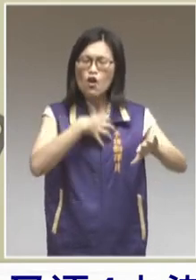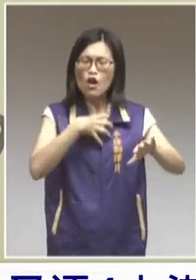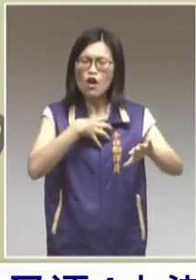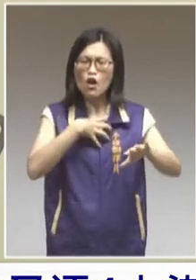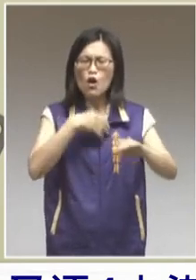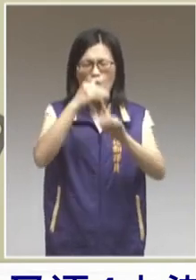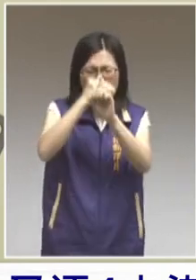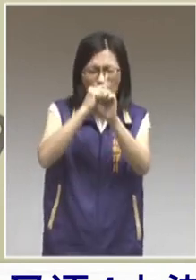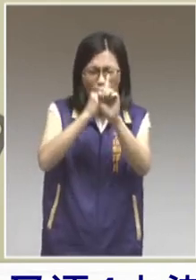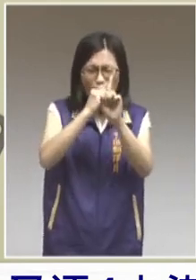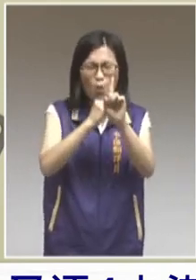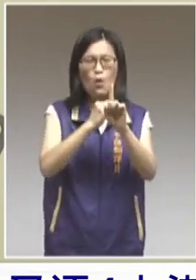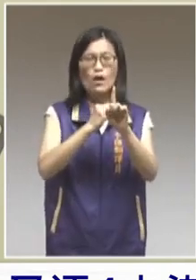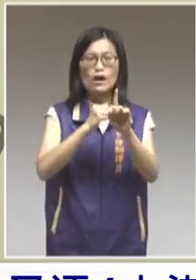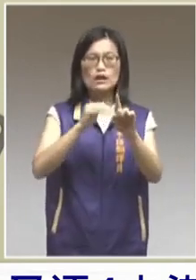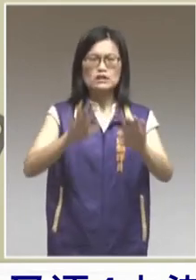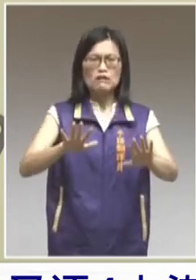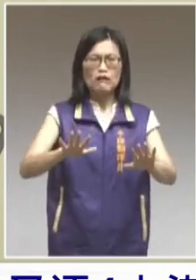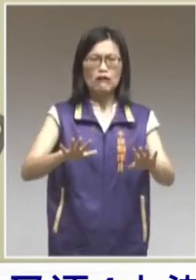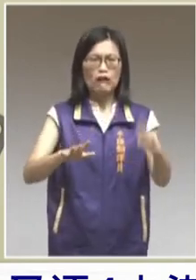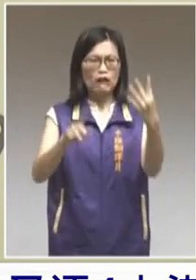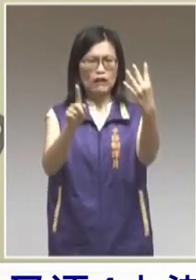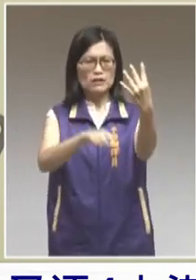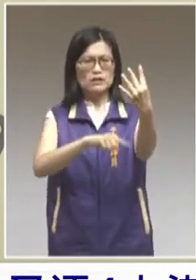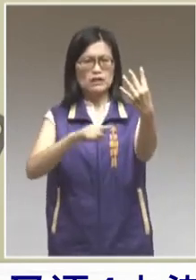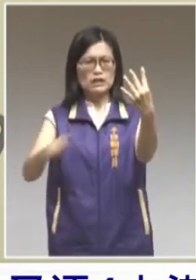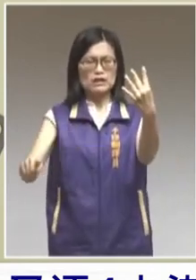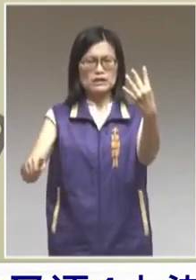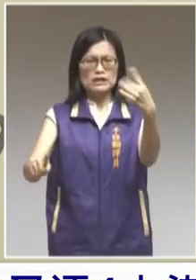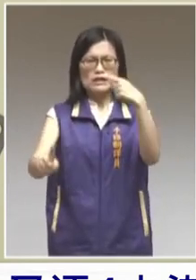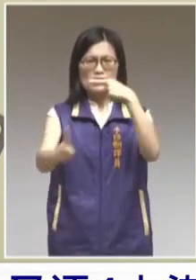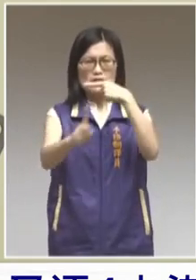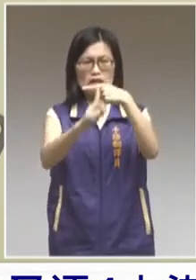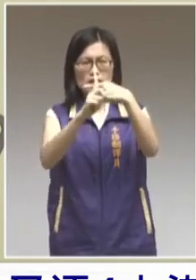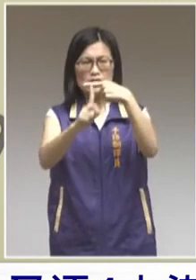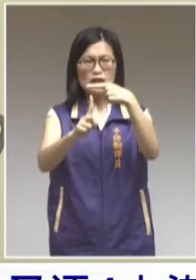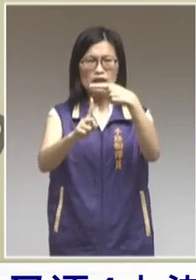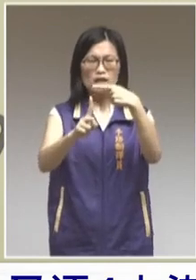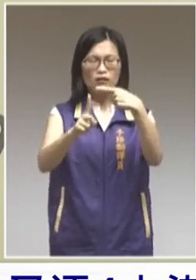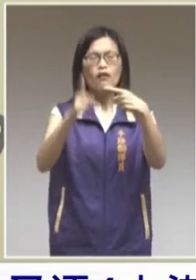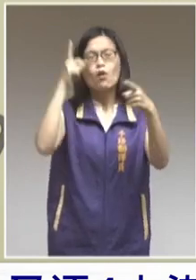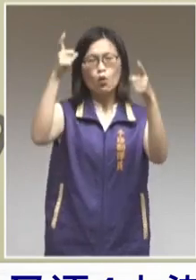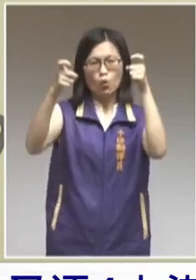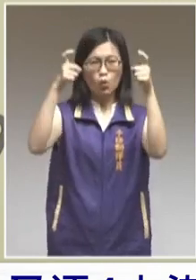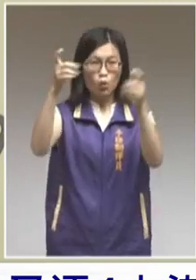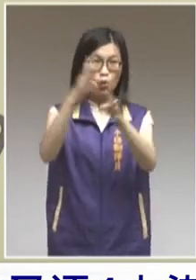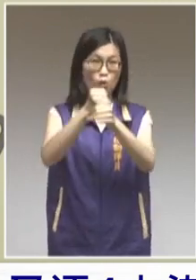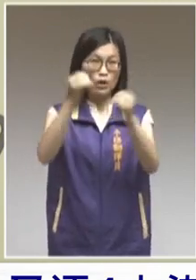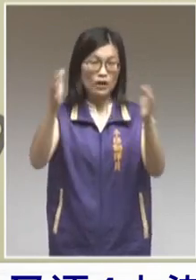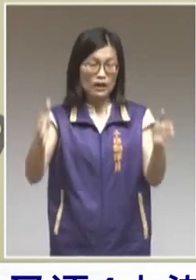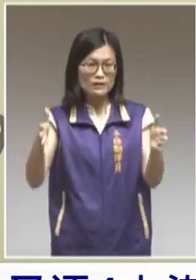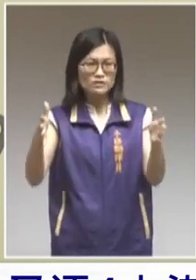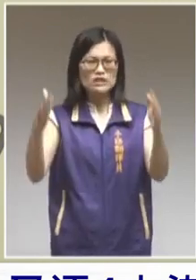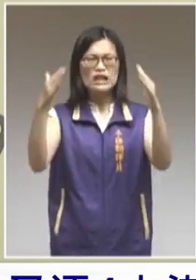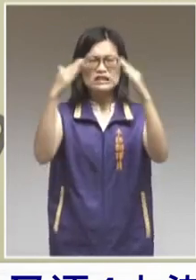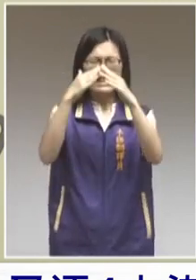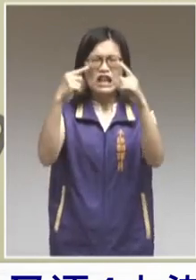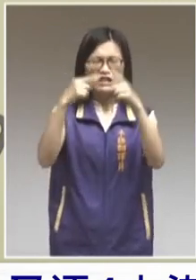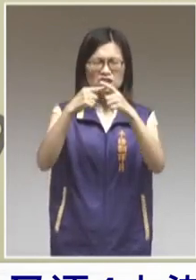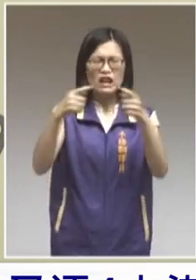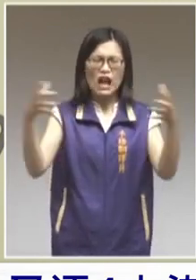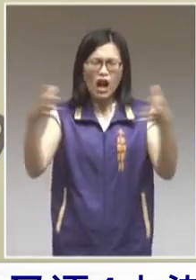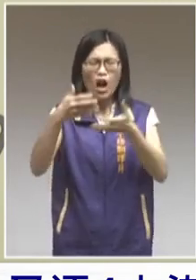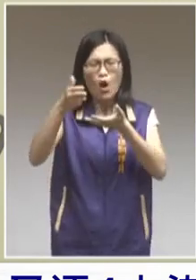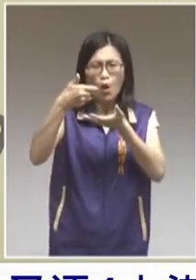那今天的四个这个个案都是属于在春节期间家人之间的一个聚